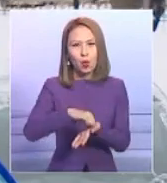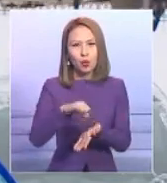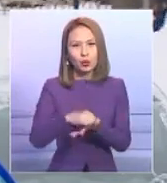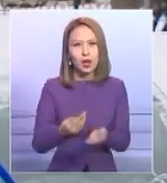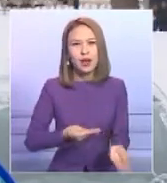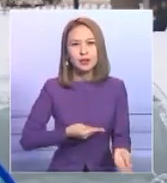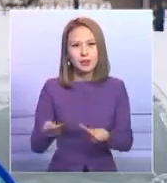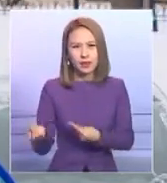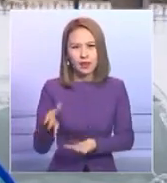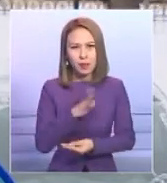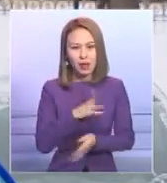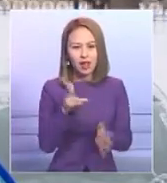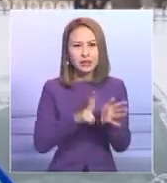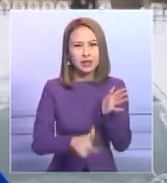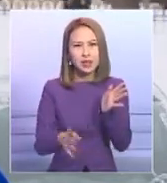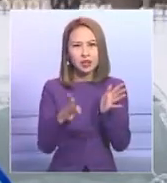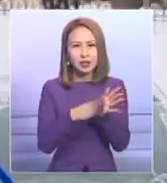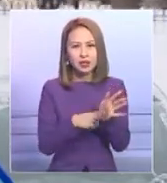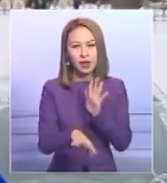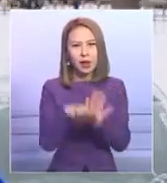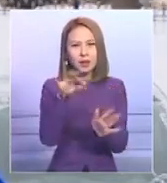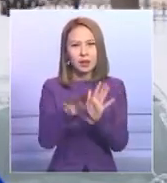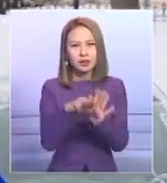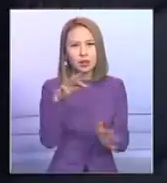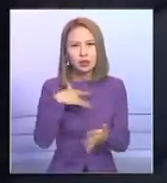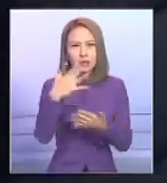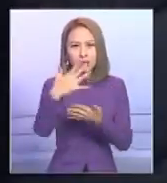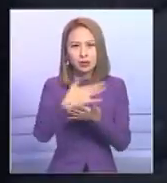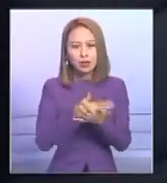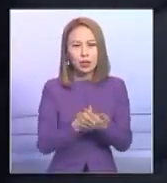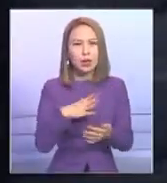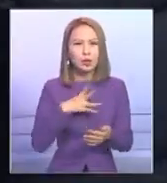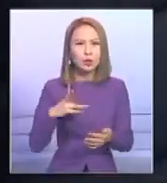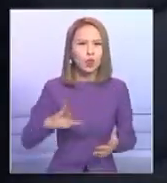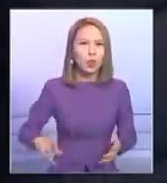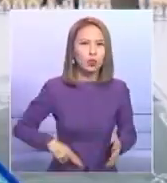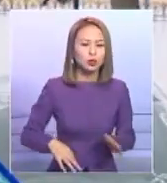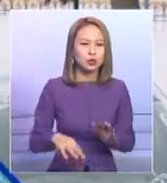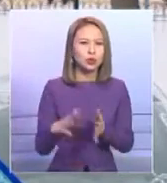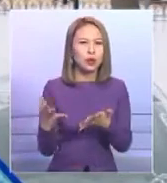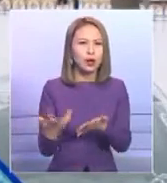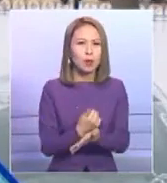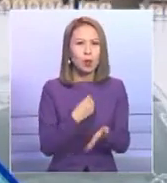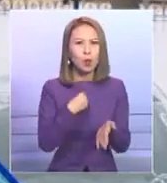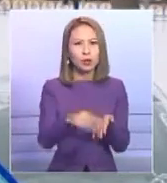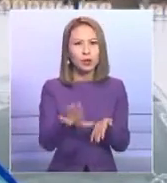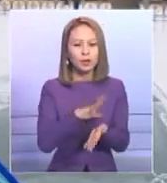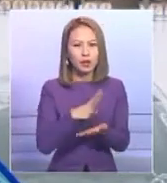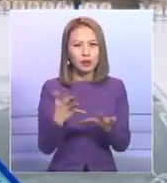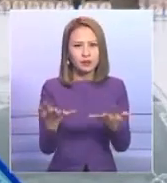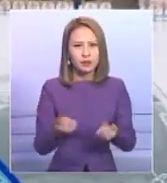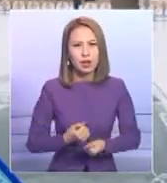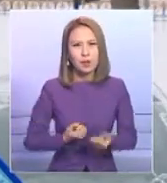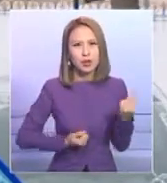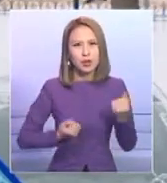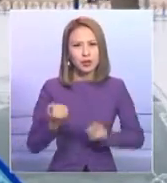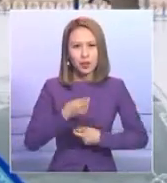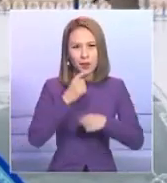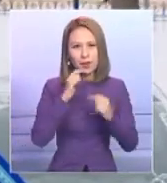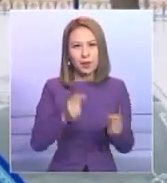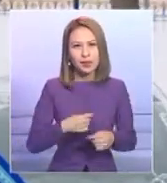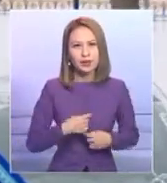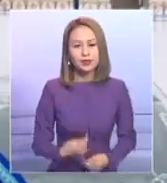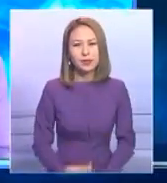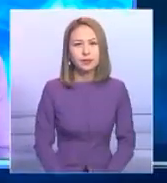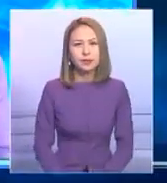қатыстырдық. Жалпы алғанда 89 чекті жүктеп біз. Соның ішінде қызымыз алған бір чек жеңімпаз атанды. Енді міне автокөлік иегері атанып отырмыз.